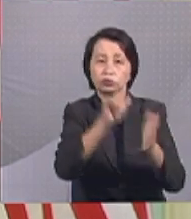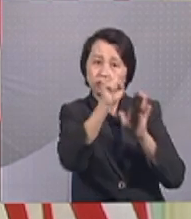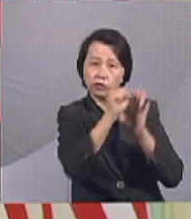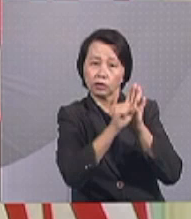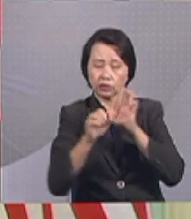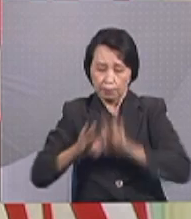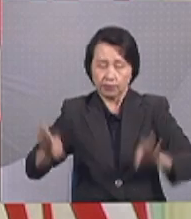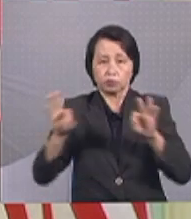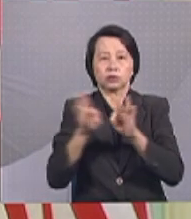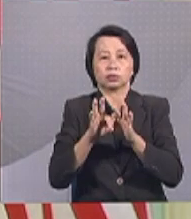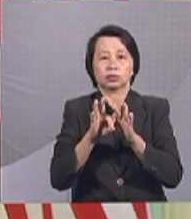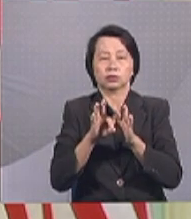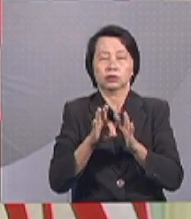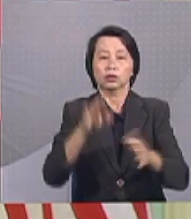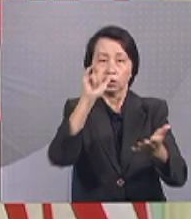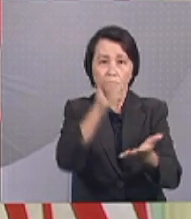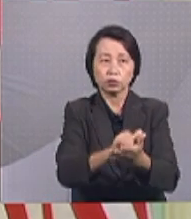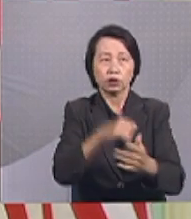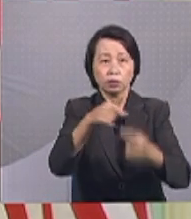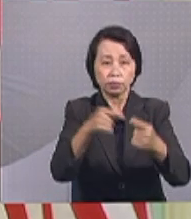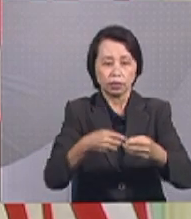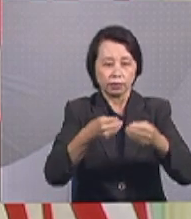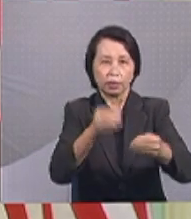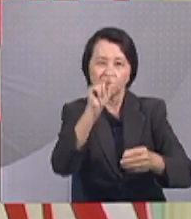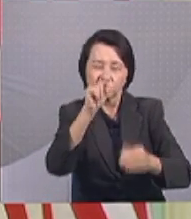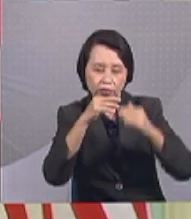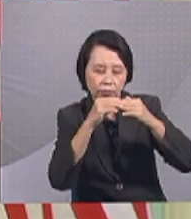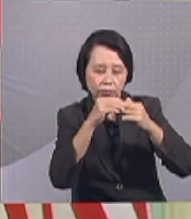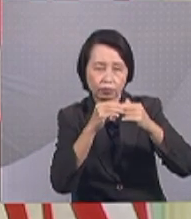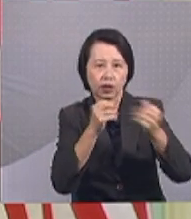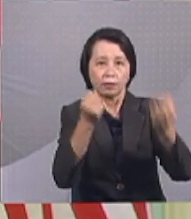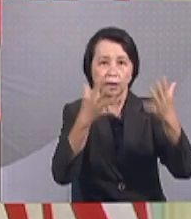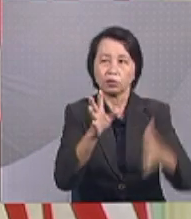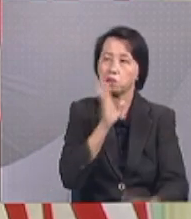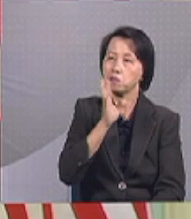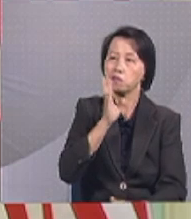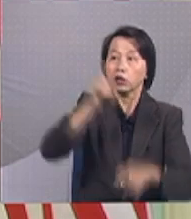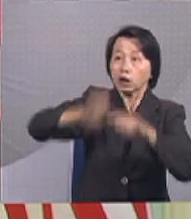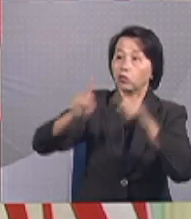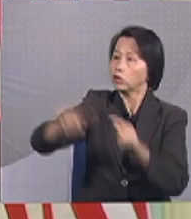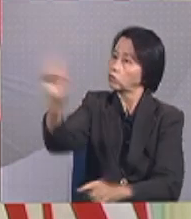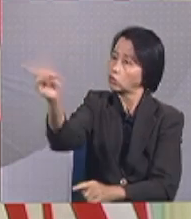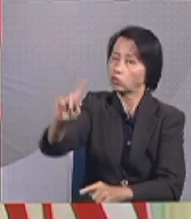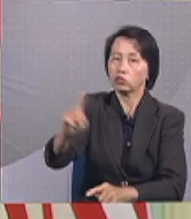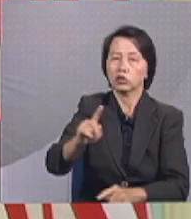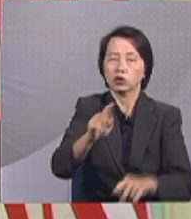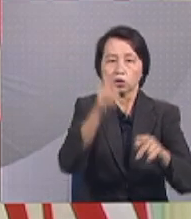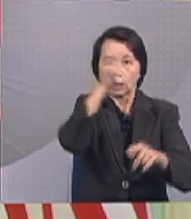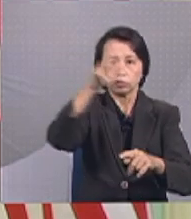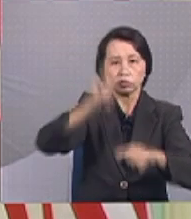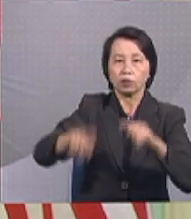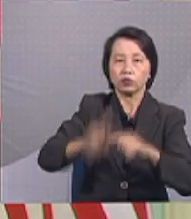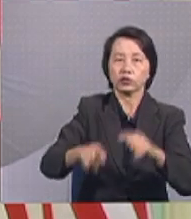yang utamanya. Itu pun bila kita beri sedikit kelonggaran, ramai yang mengatakan tak boleh. Kajian tidak boleh